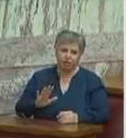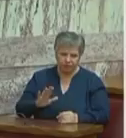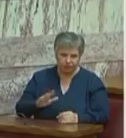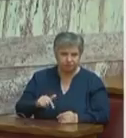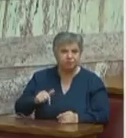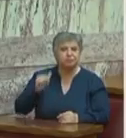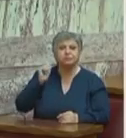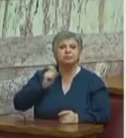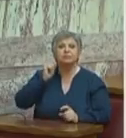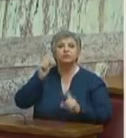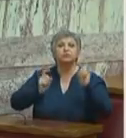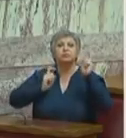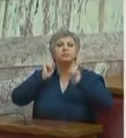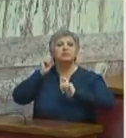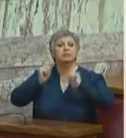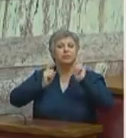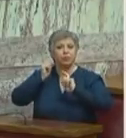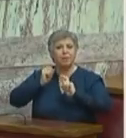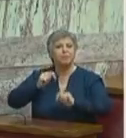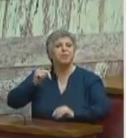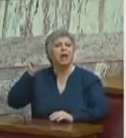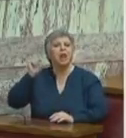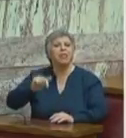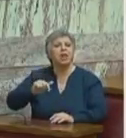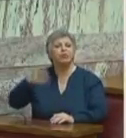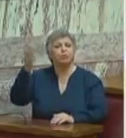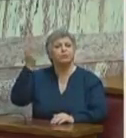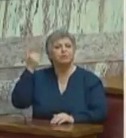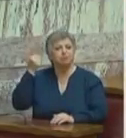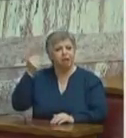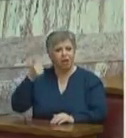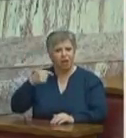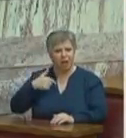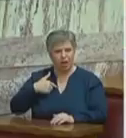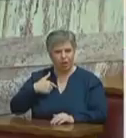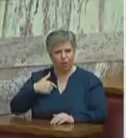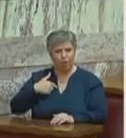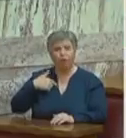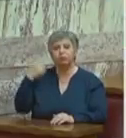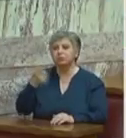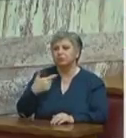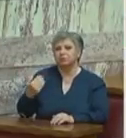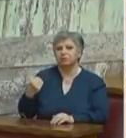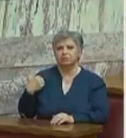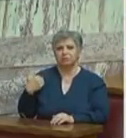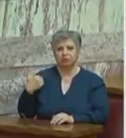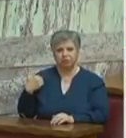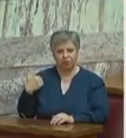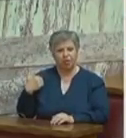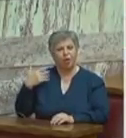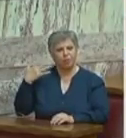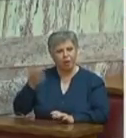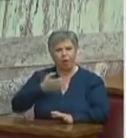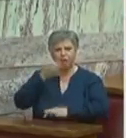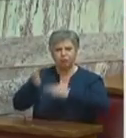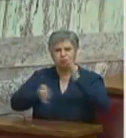Είναι το αντίγραφο της τοποθέτησής μου στην Επιτροπή Προκαταρτικής Εξέτασης με όλη τη νομική τεκμηρίωση